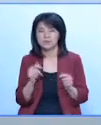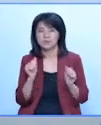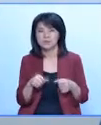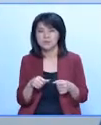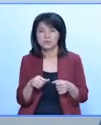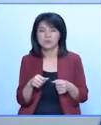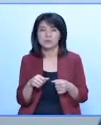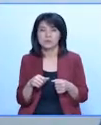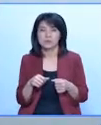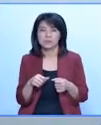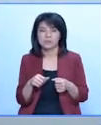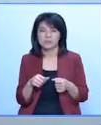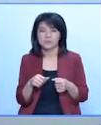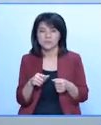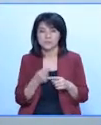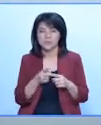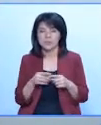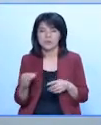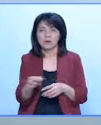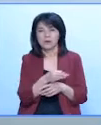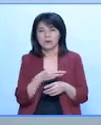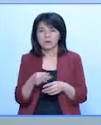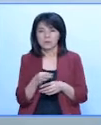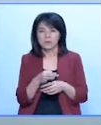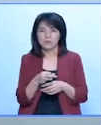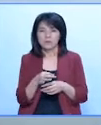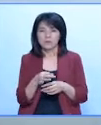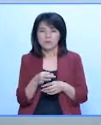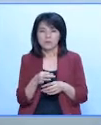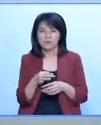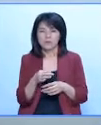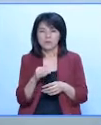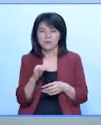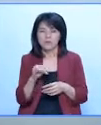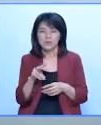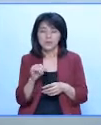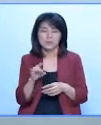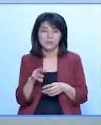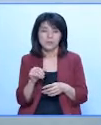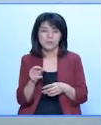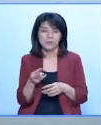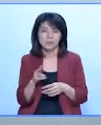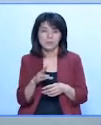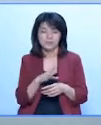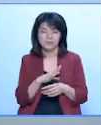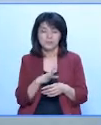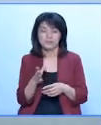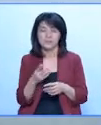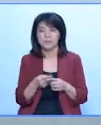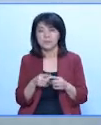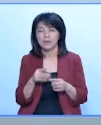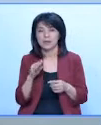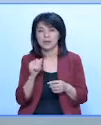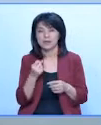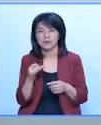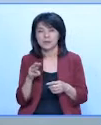3 YouTube канал жұмыс жасайды. Бұл облыстық Иса Байзақов атындағы филармония мен біздің 2 театрдың YouTube каналдары. Мысалы, Жүсіпбек Аймауытов